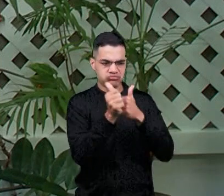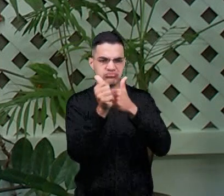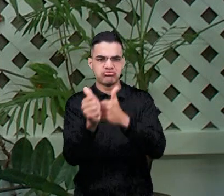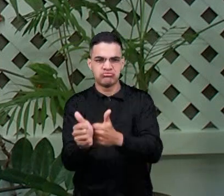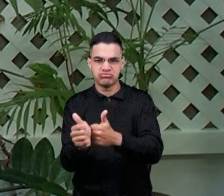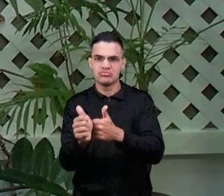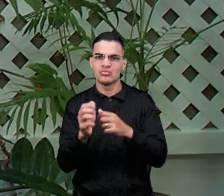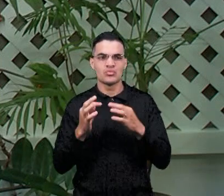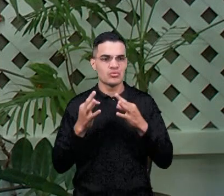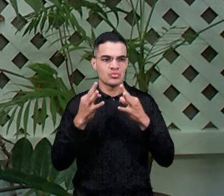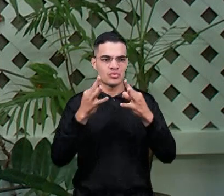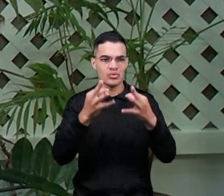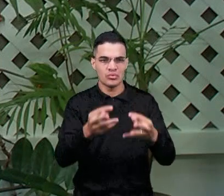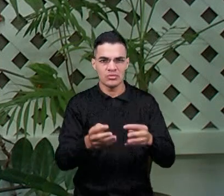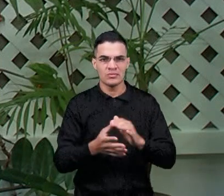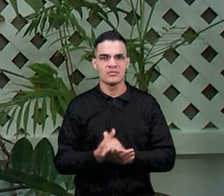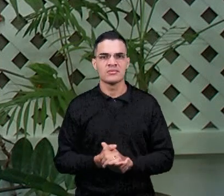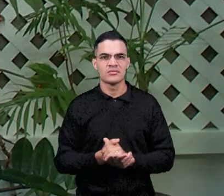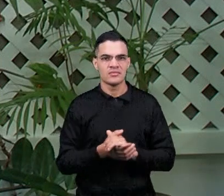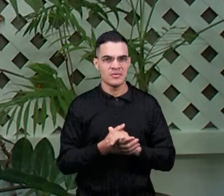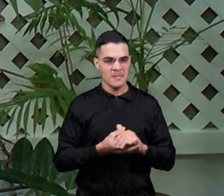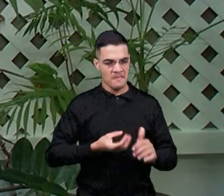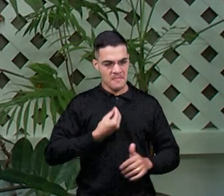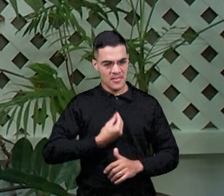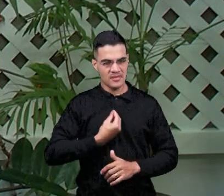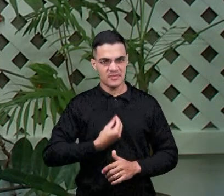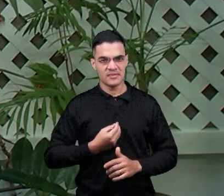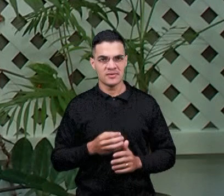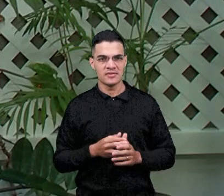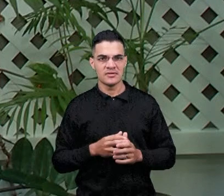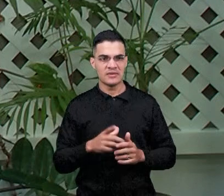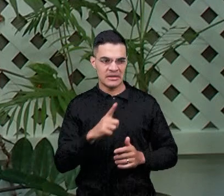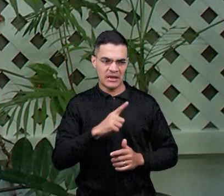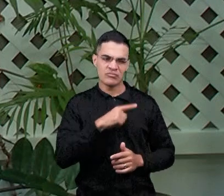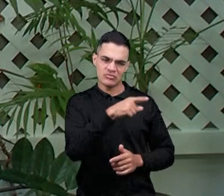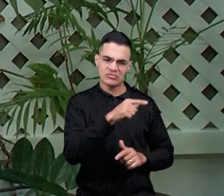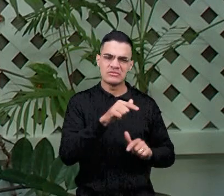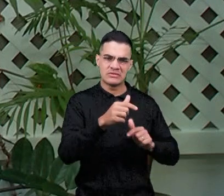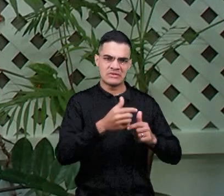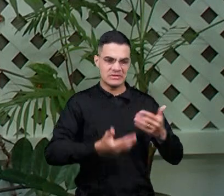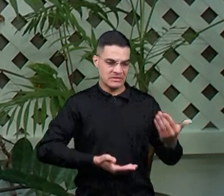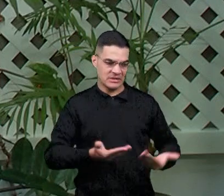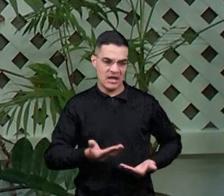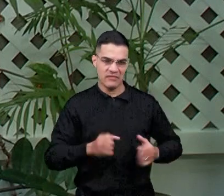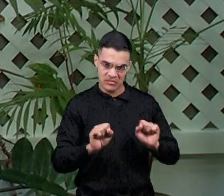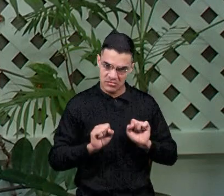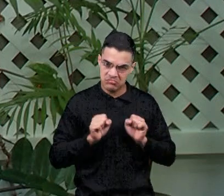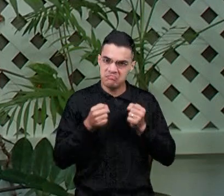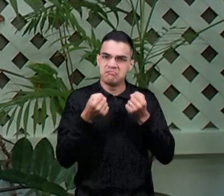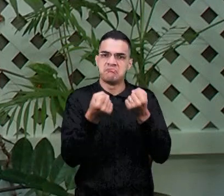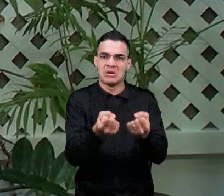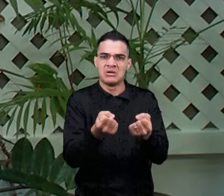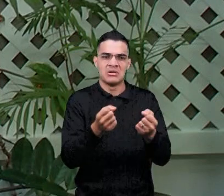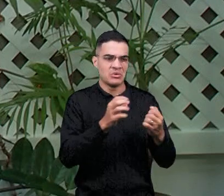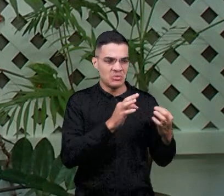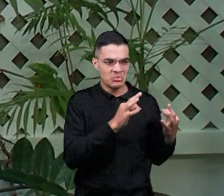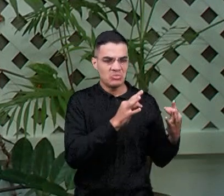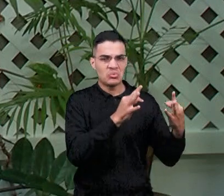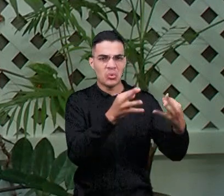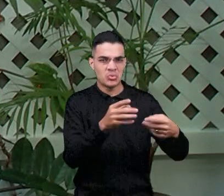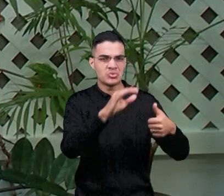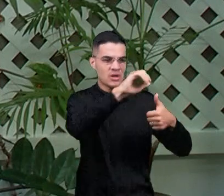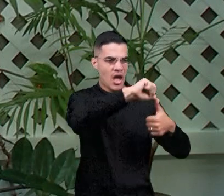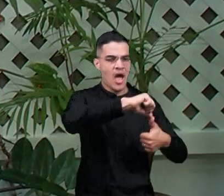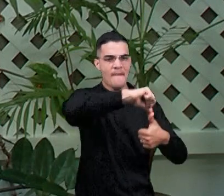nous accompagner, d'accompagner tout ce travail. Nous avons des frères vaillants dans cette région de l'Amérique centrale, tous les pays de